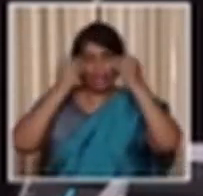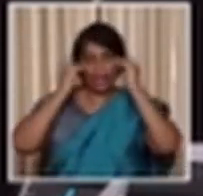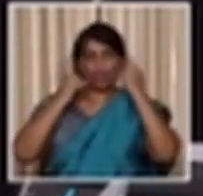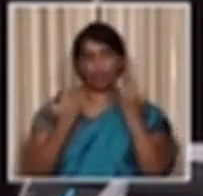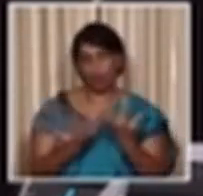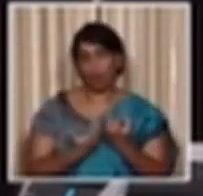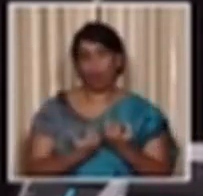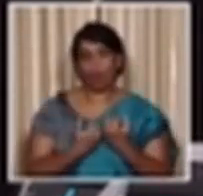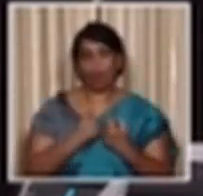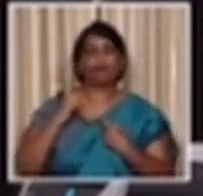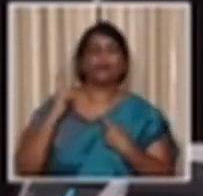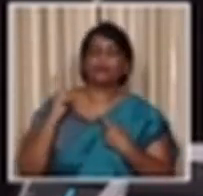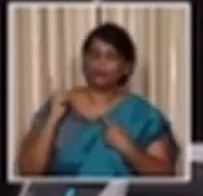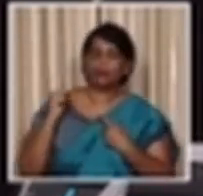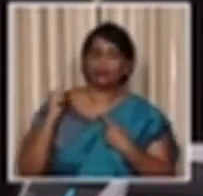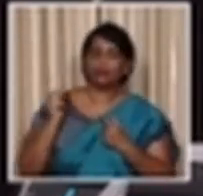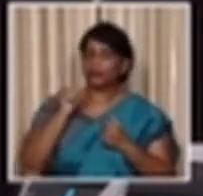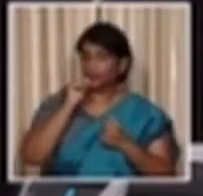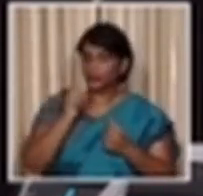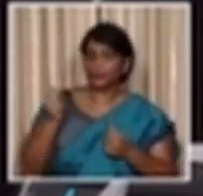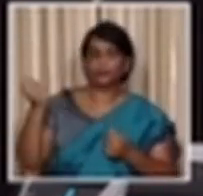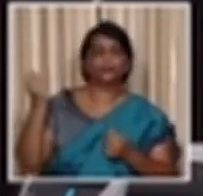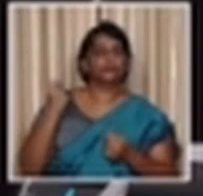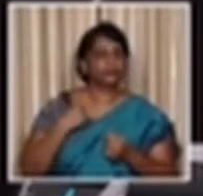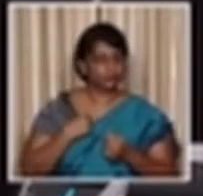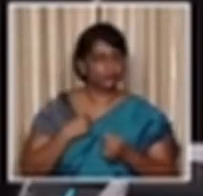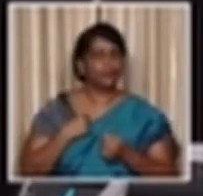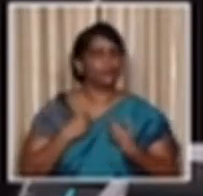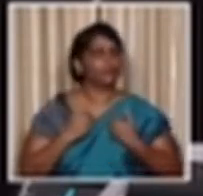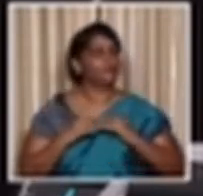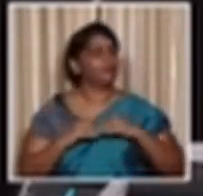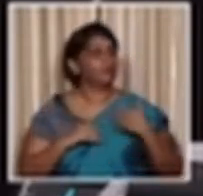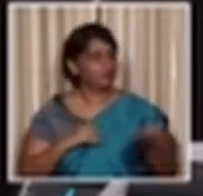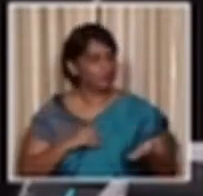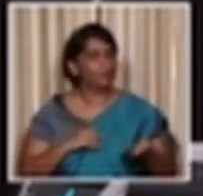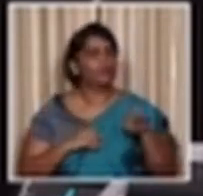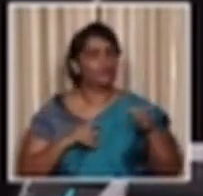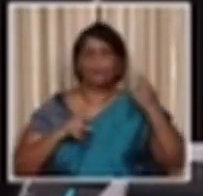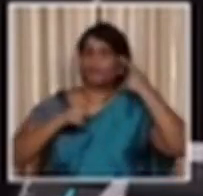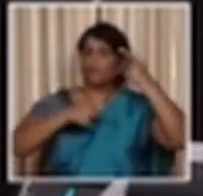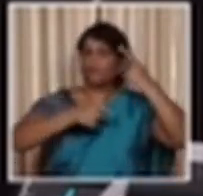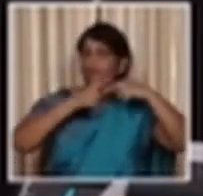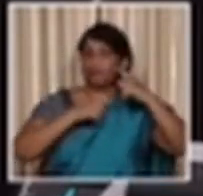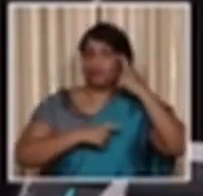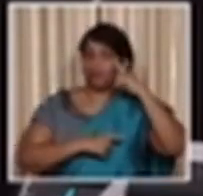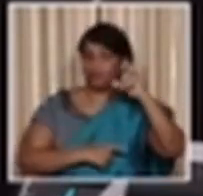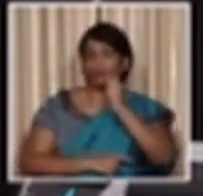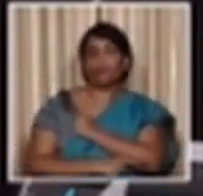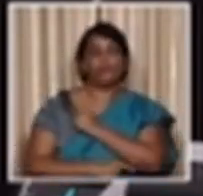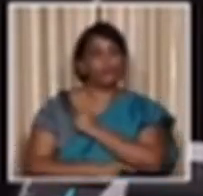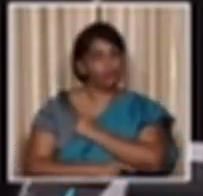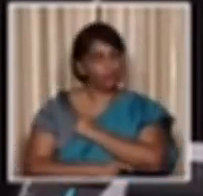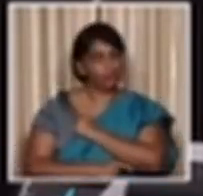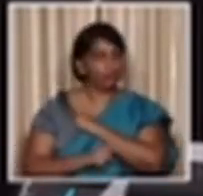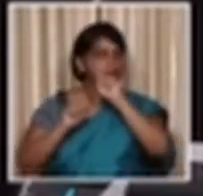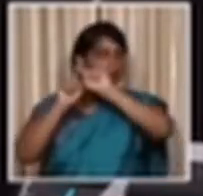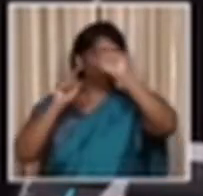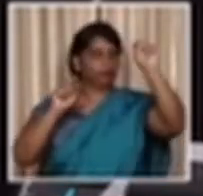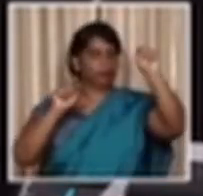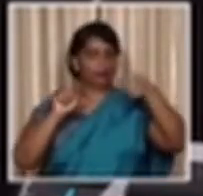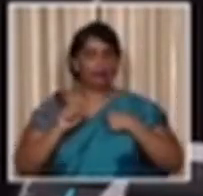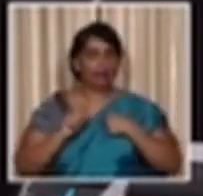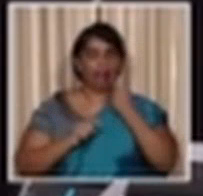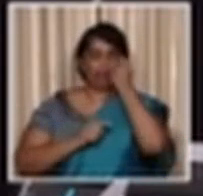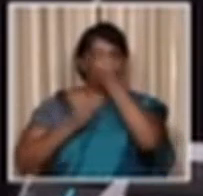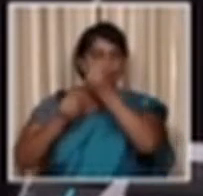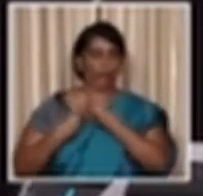තිබෙන බවත් අපිට පැහැදිලිව සඳහන් කරා. ඊට පසුව තමයි මේ පිළිබඳව චීන තානාපති කාර්යාලය හරහා නෙමෙයි යෝජනාව ආවේ කියලා.